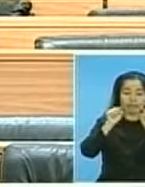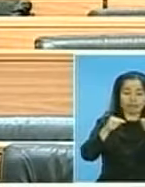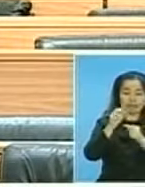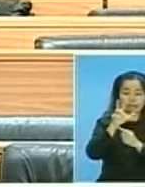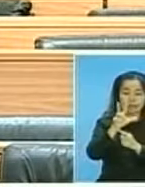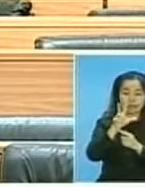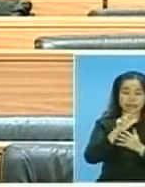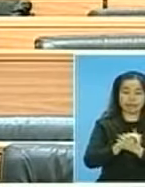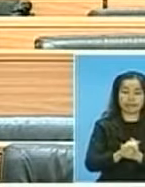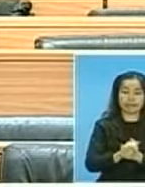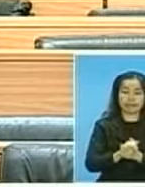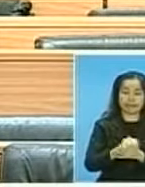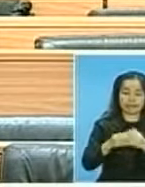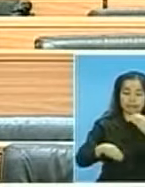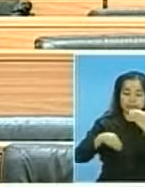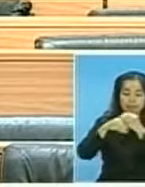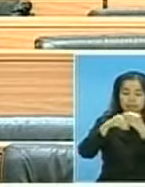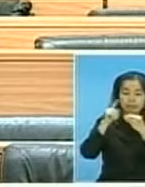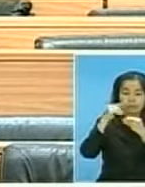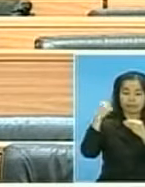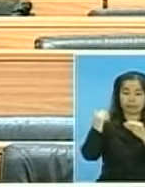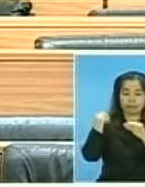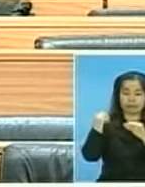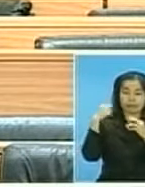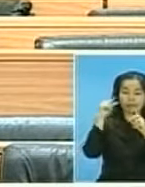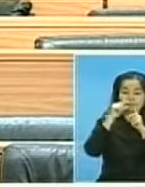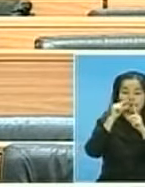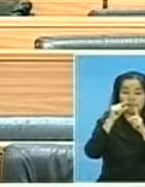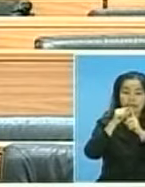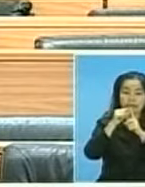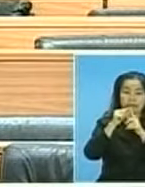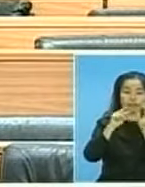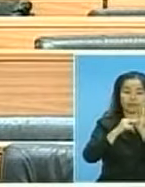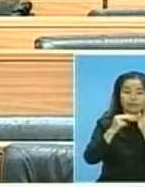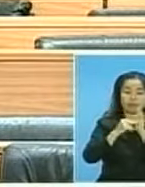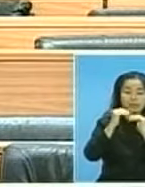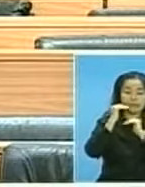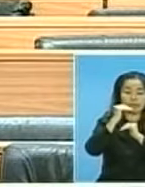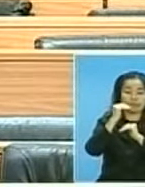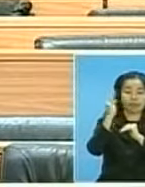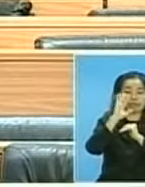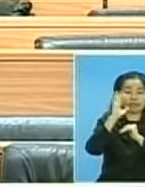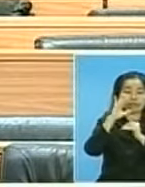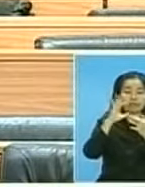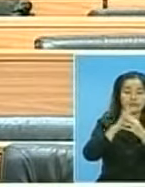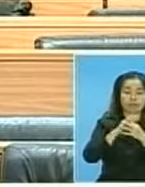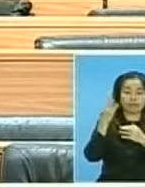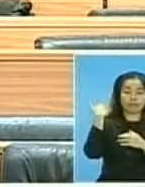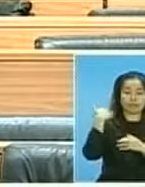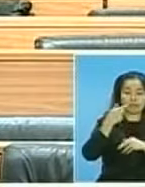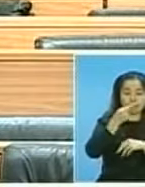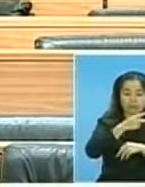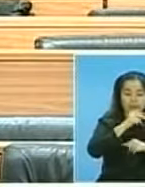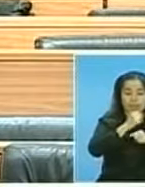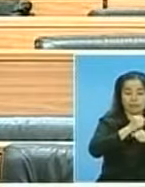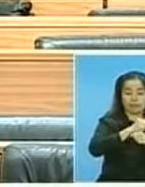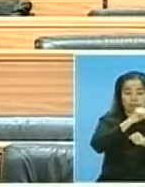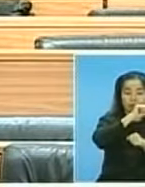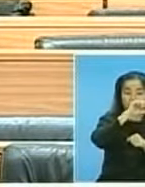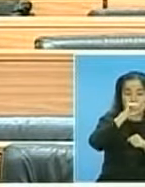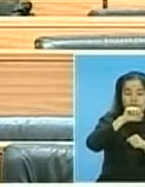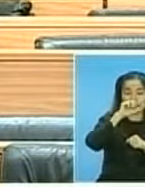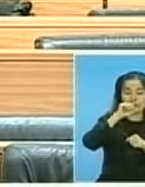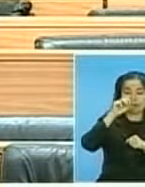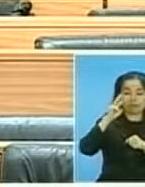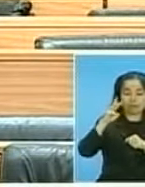3นะครับโดยให้จำกัดไม่ให้คนที่เป็นหรือเคยเป็นสสสวห